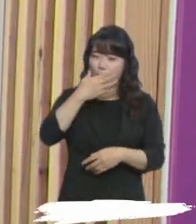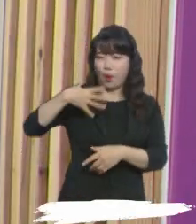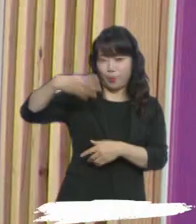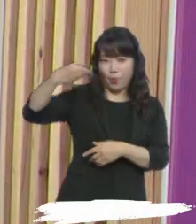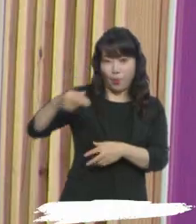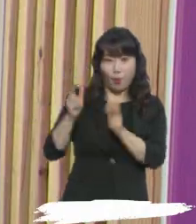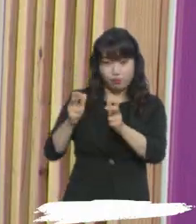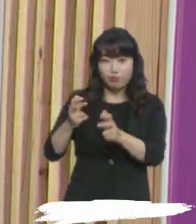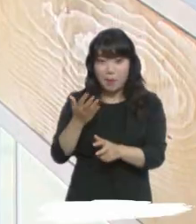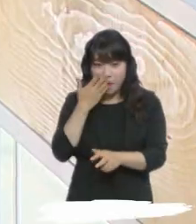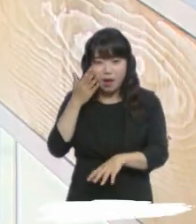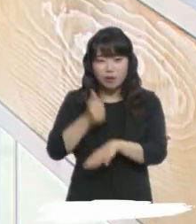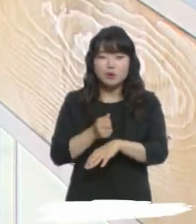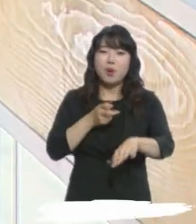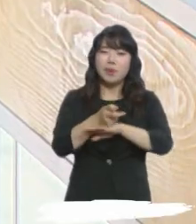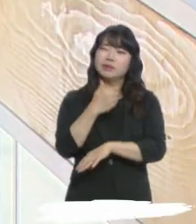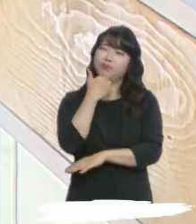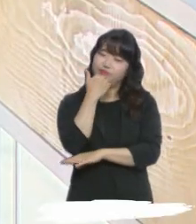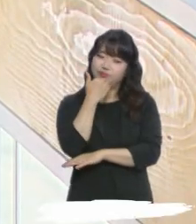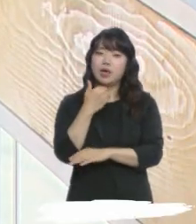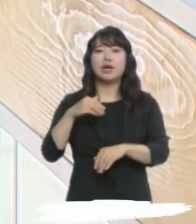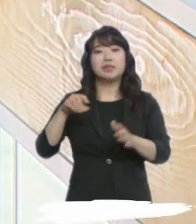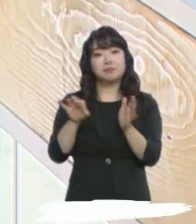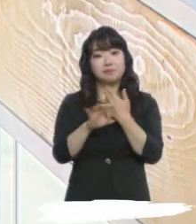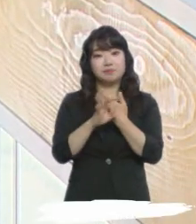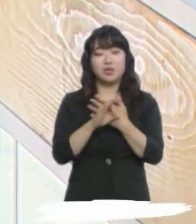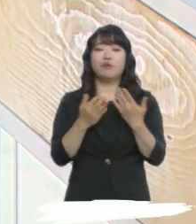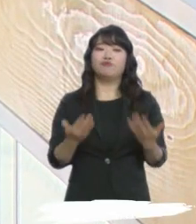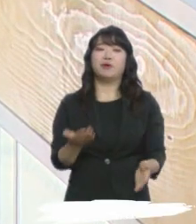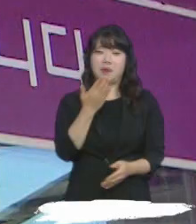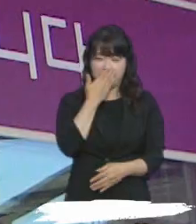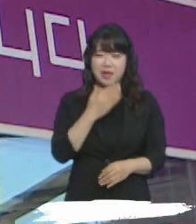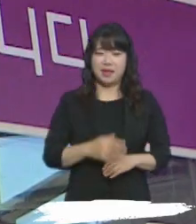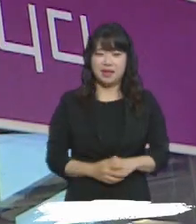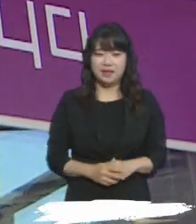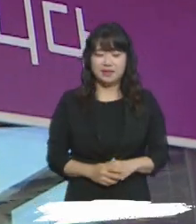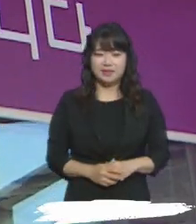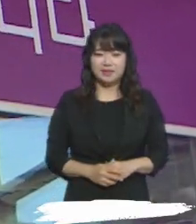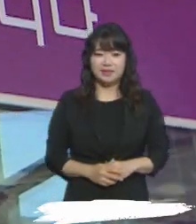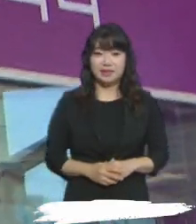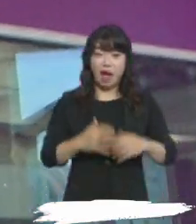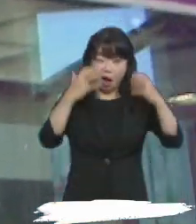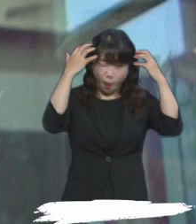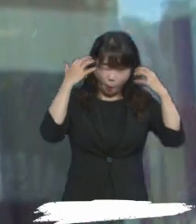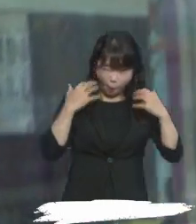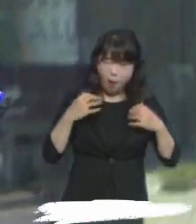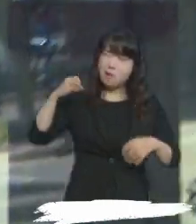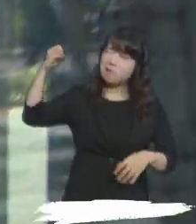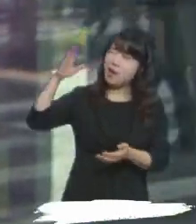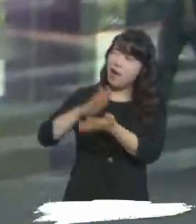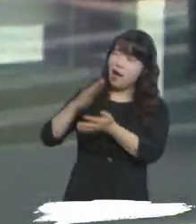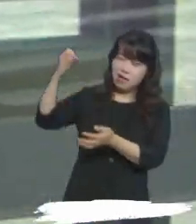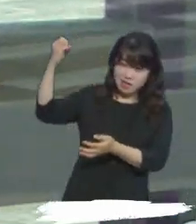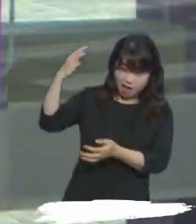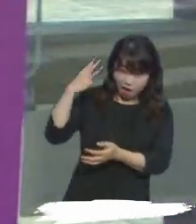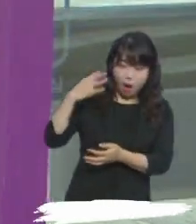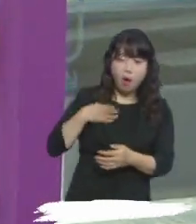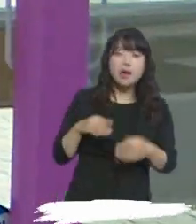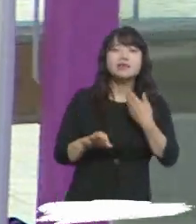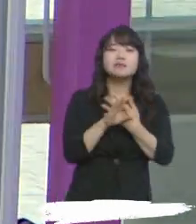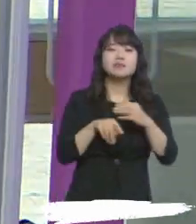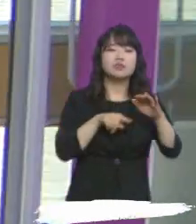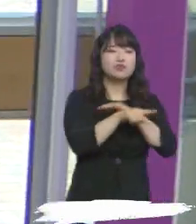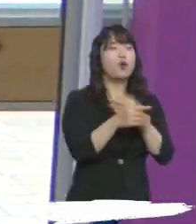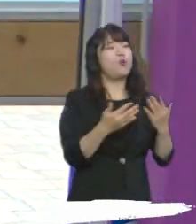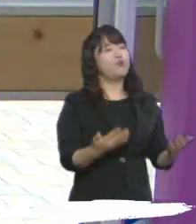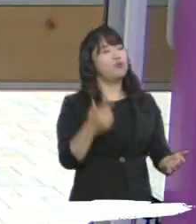설치돼 있어 대중교통을 기다리며 쉴 수 있는 공간입니다. 여름엔 폭염, 겨울엔 한파를 피해 이용할